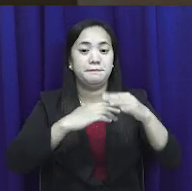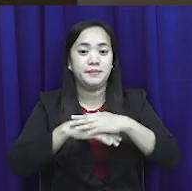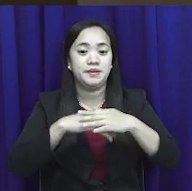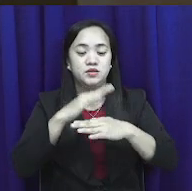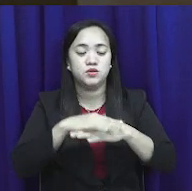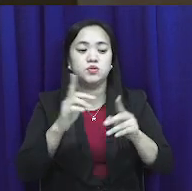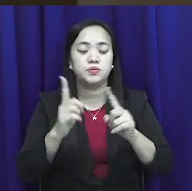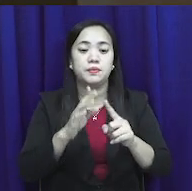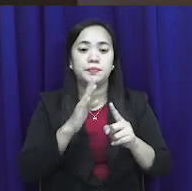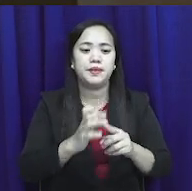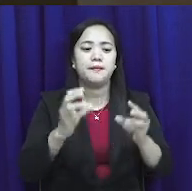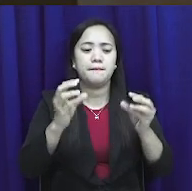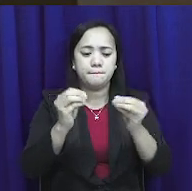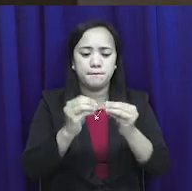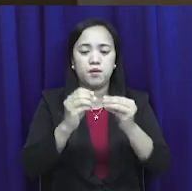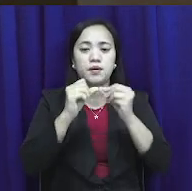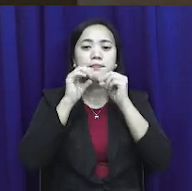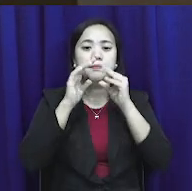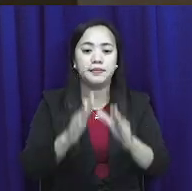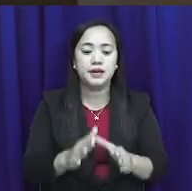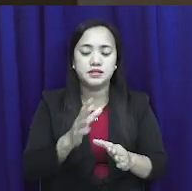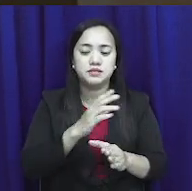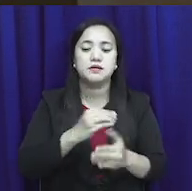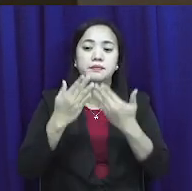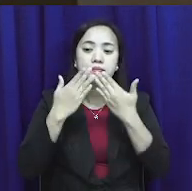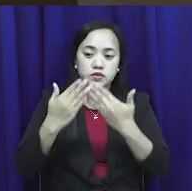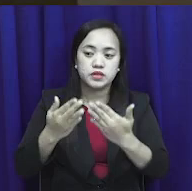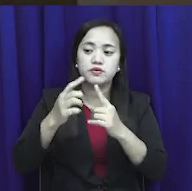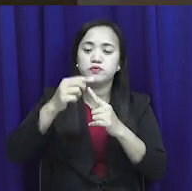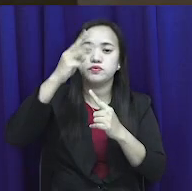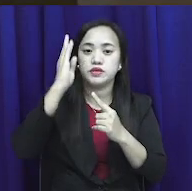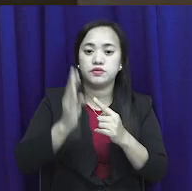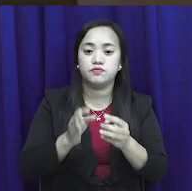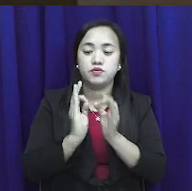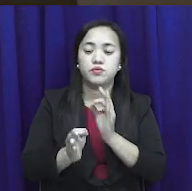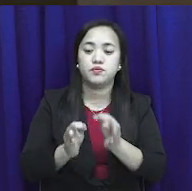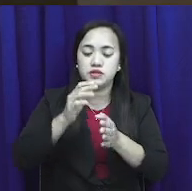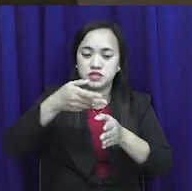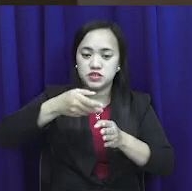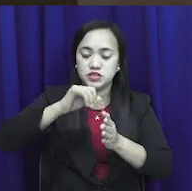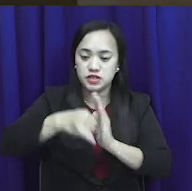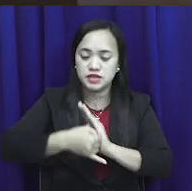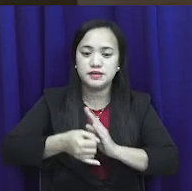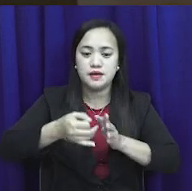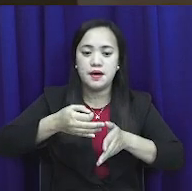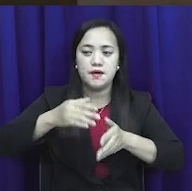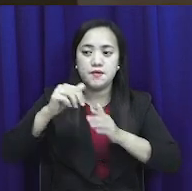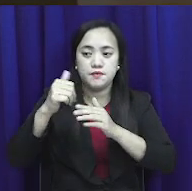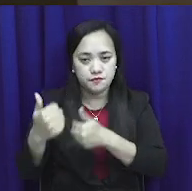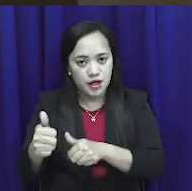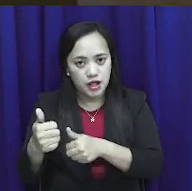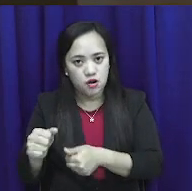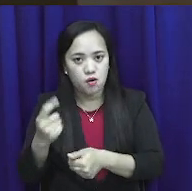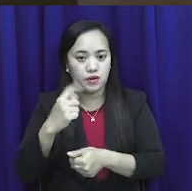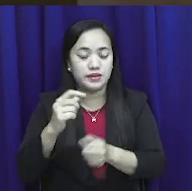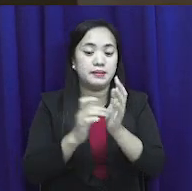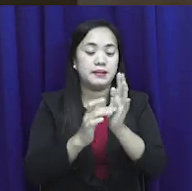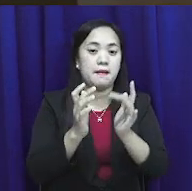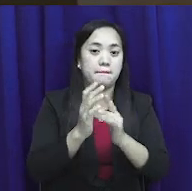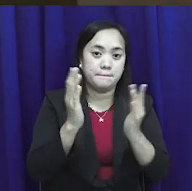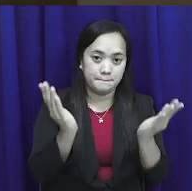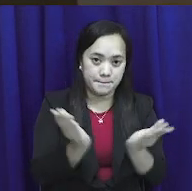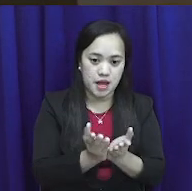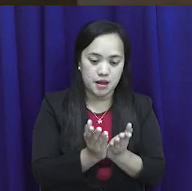more blessed and you will be more appreciated if you will just follow the Bible patter lang Al right